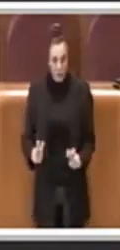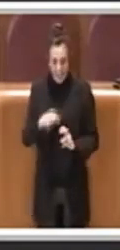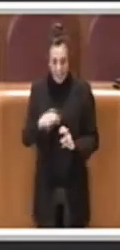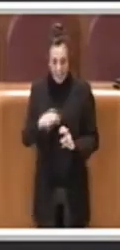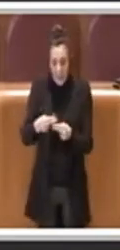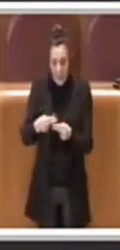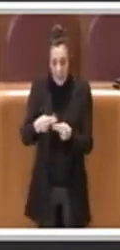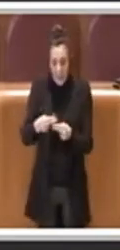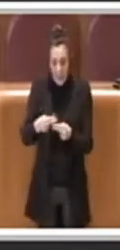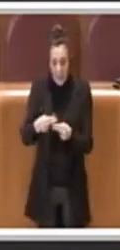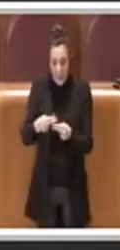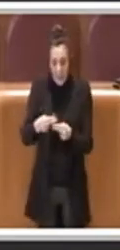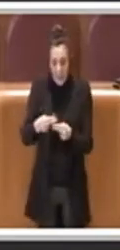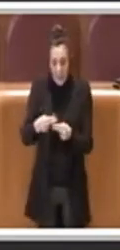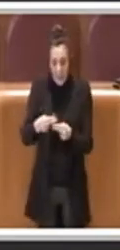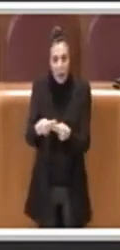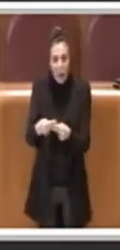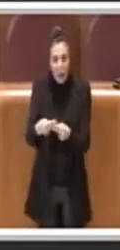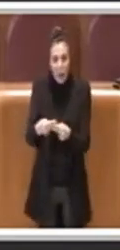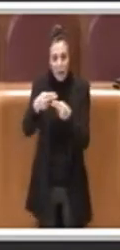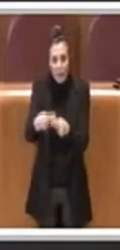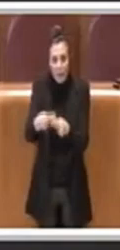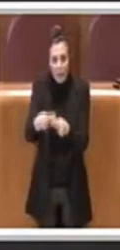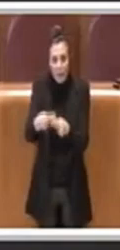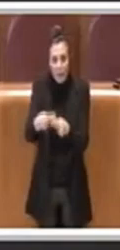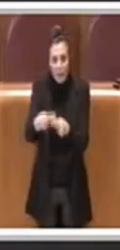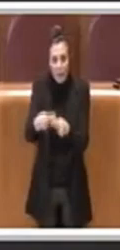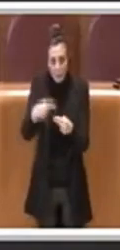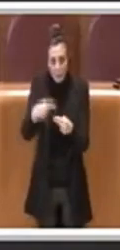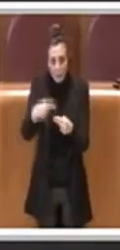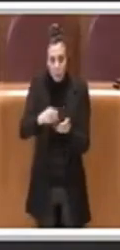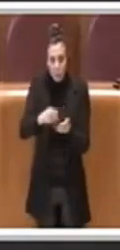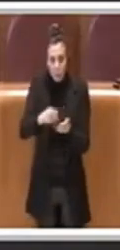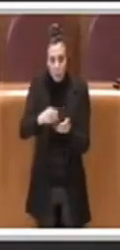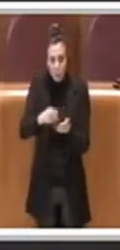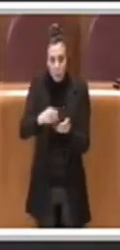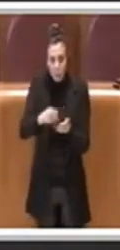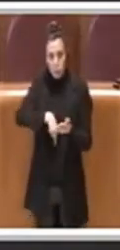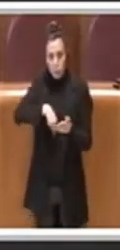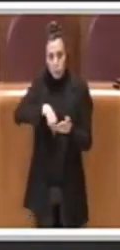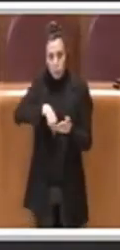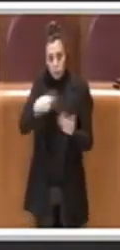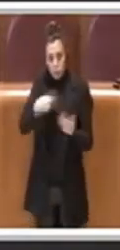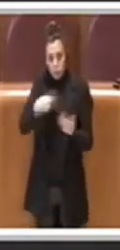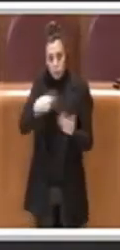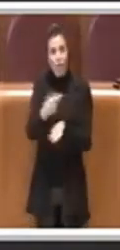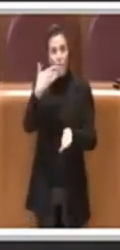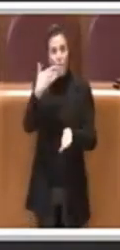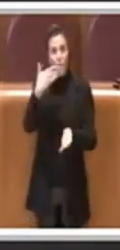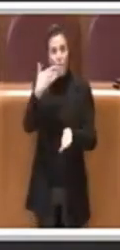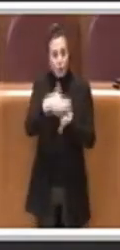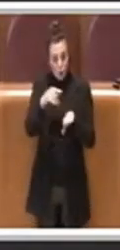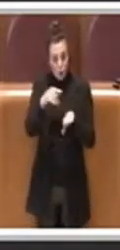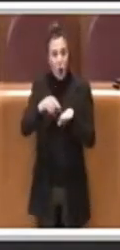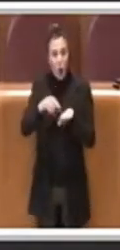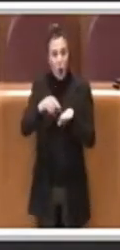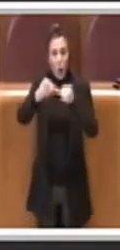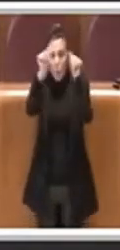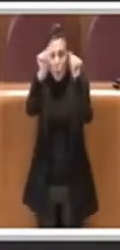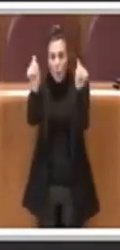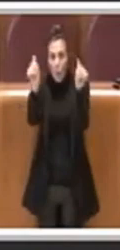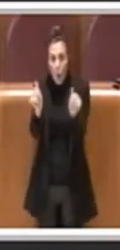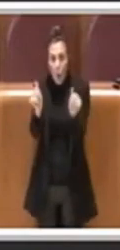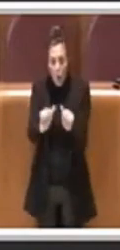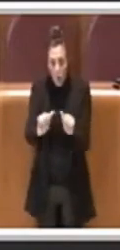una serialità che allunga i tempi di questa progettazione mentre con questa metodologia essendo il modello già